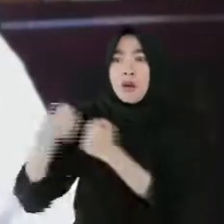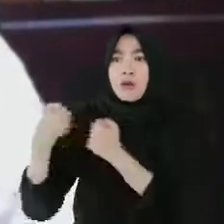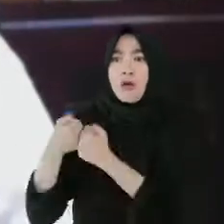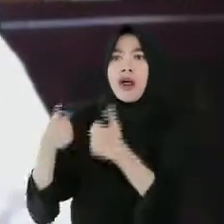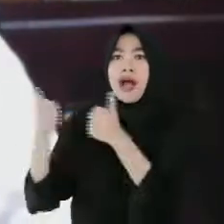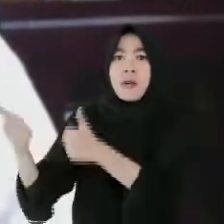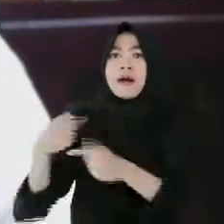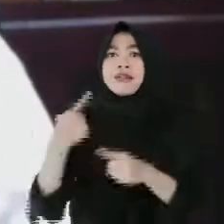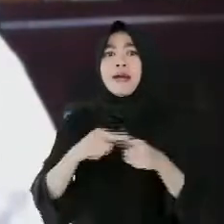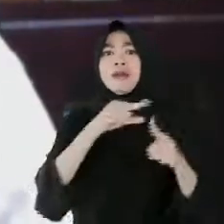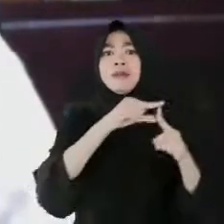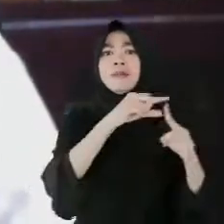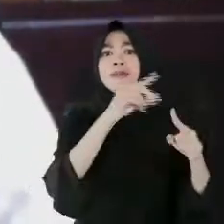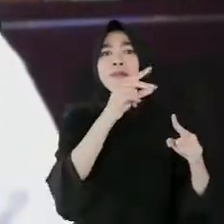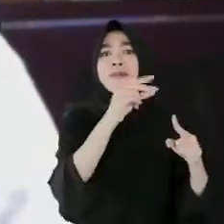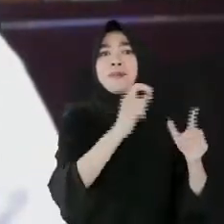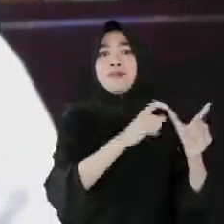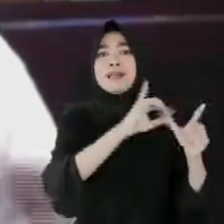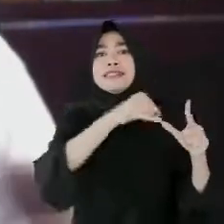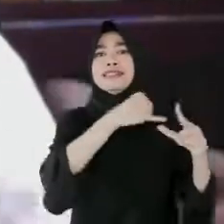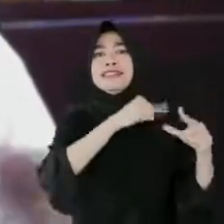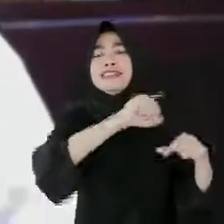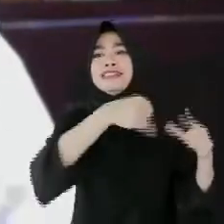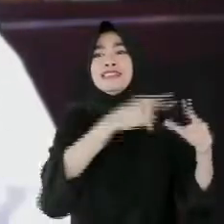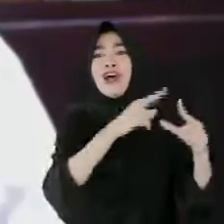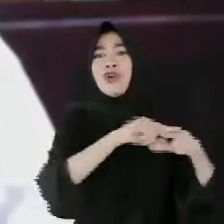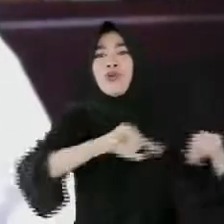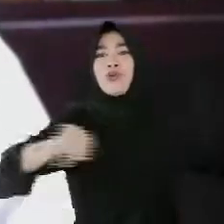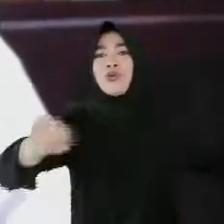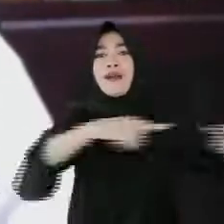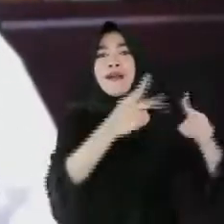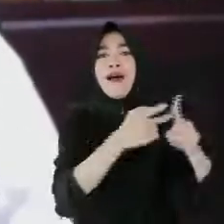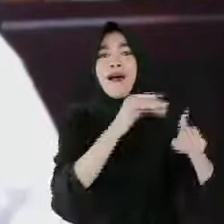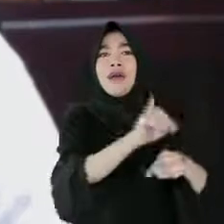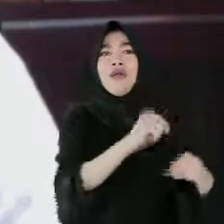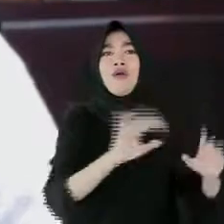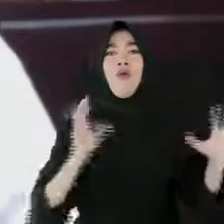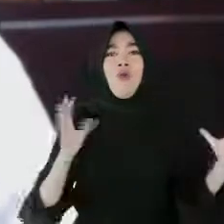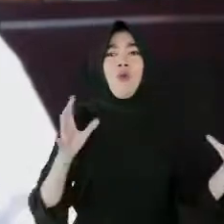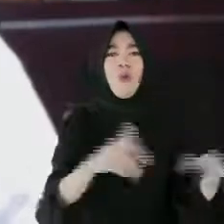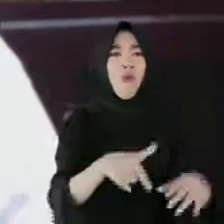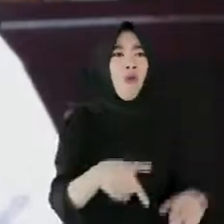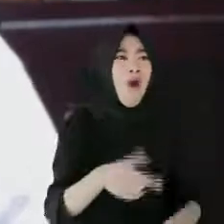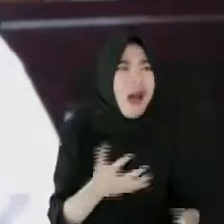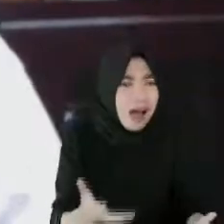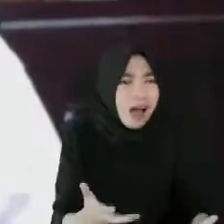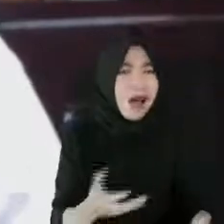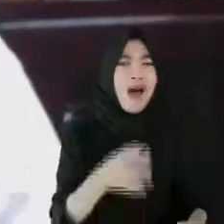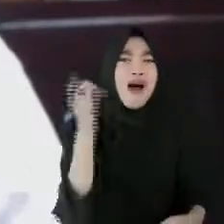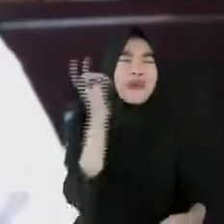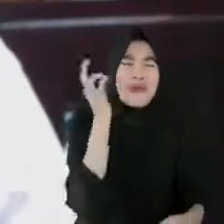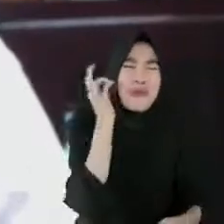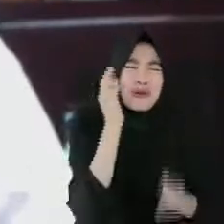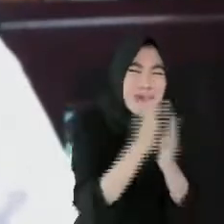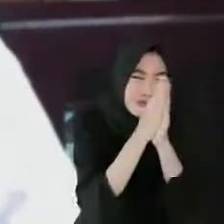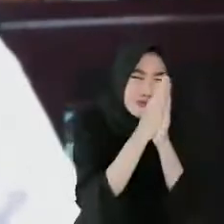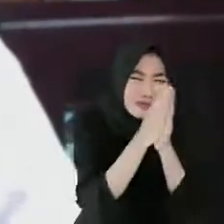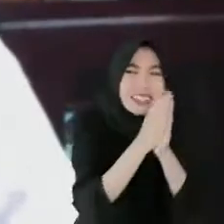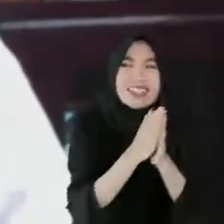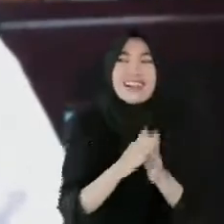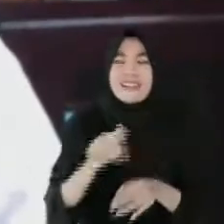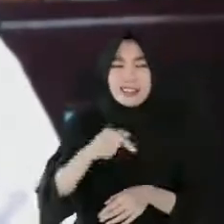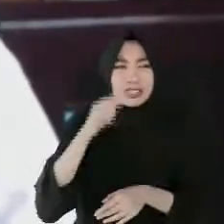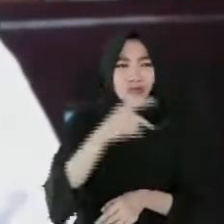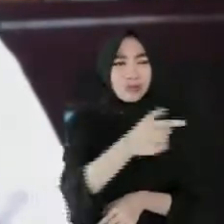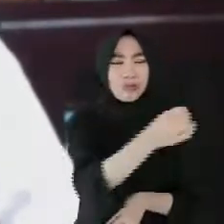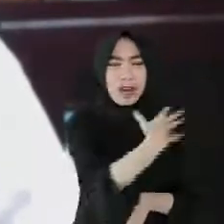taunya Persija pesta pora di apa di kolam hidup Aduh mohon maaf pakai motor sekali ya tolong diingatkan ya pada